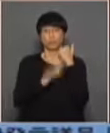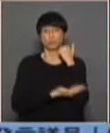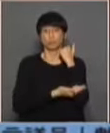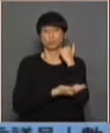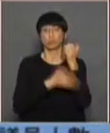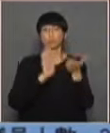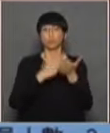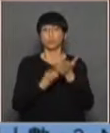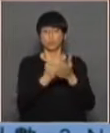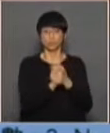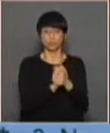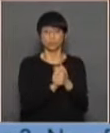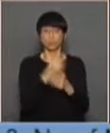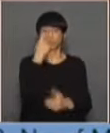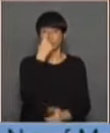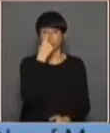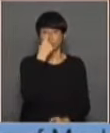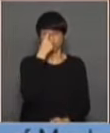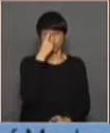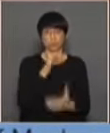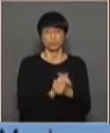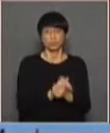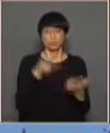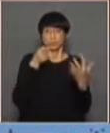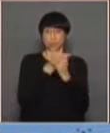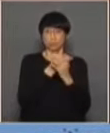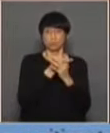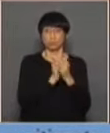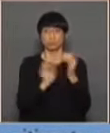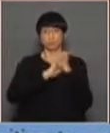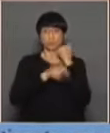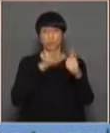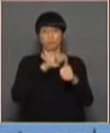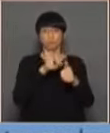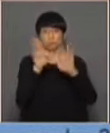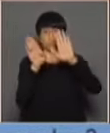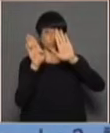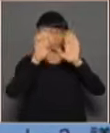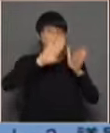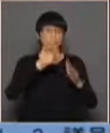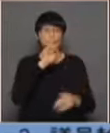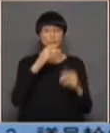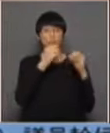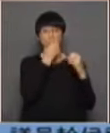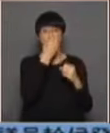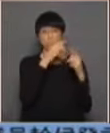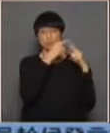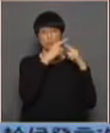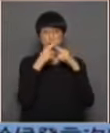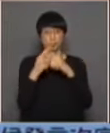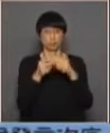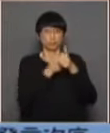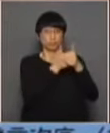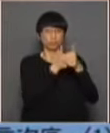但是梁振英蓄意扭曲法治，就是叫港人依附中国